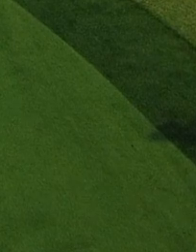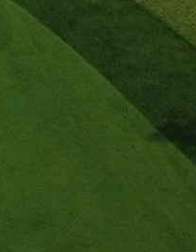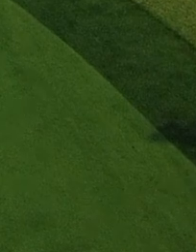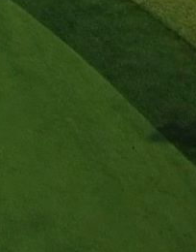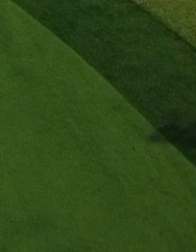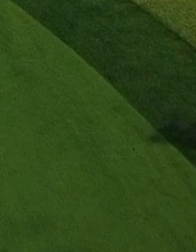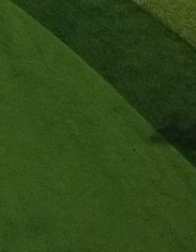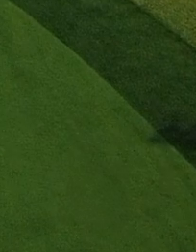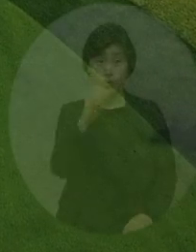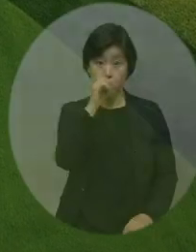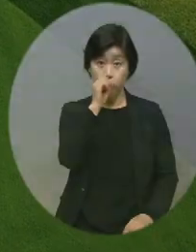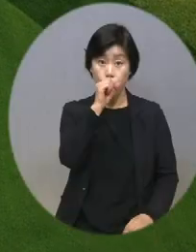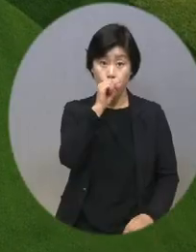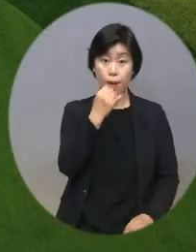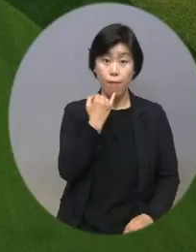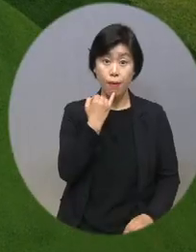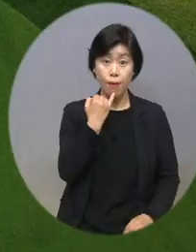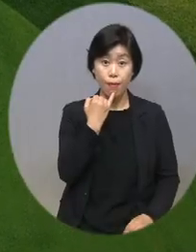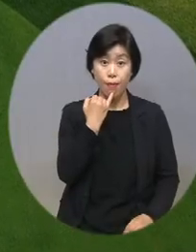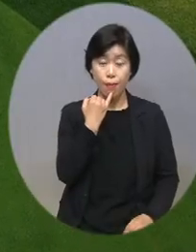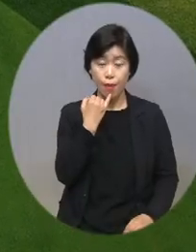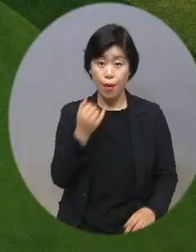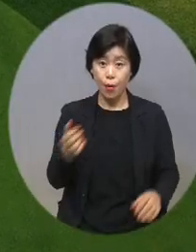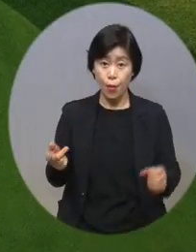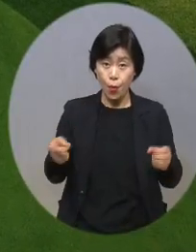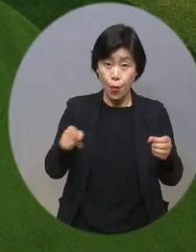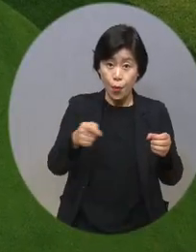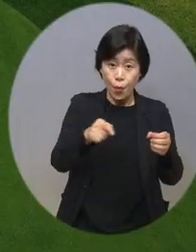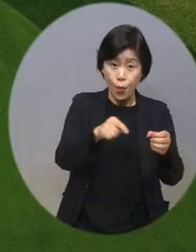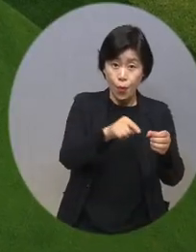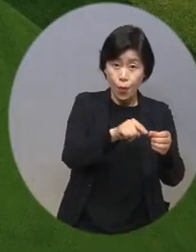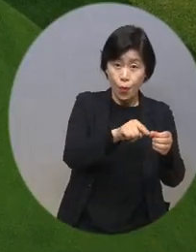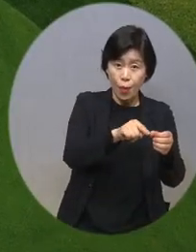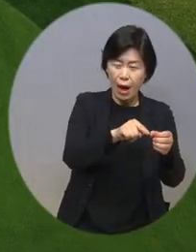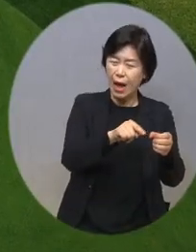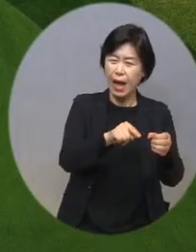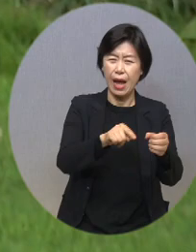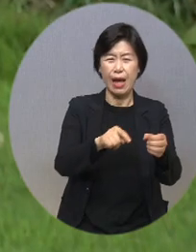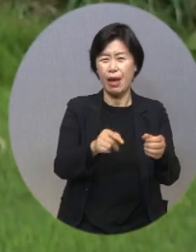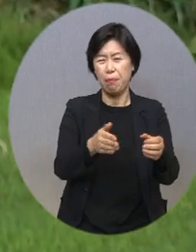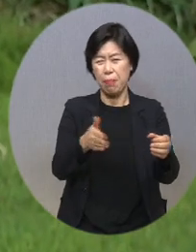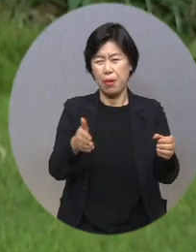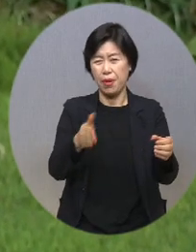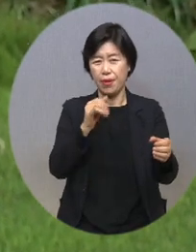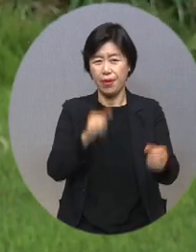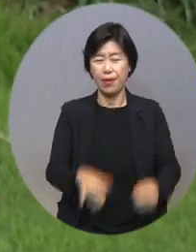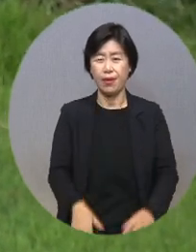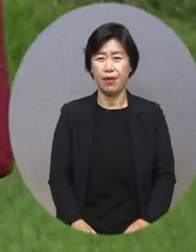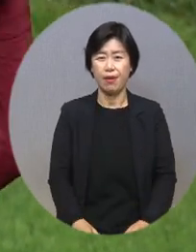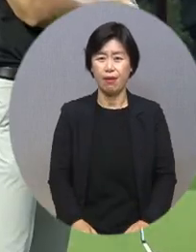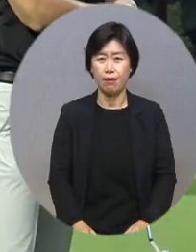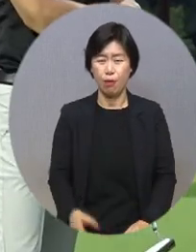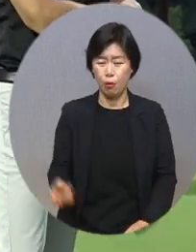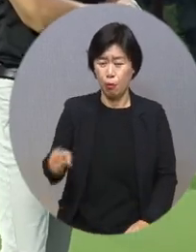오 좋아 좋아 좋아. 아, 졌다. 이번에 졌네. 이번에 졌네. 안